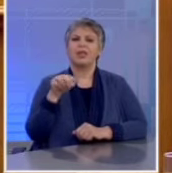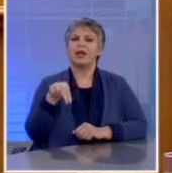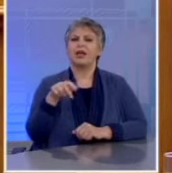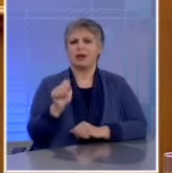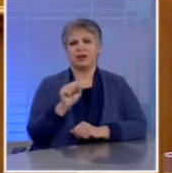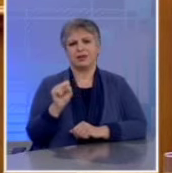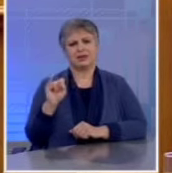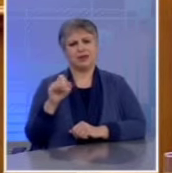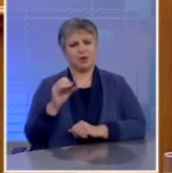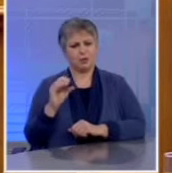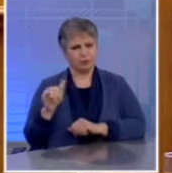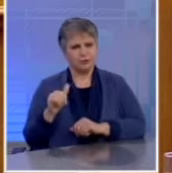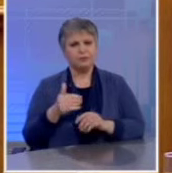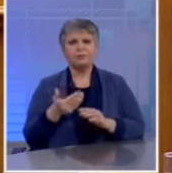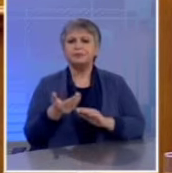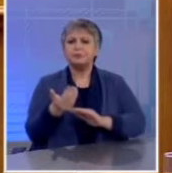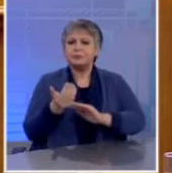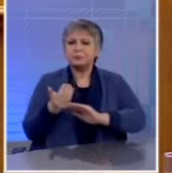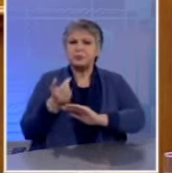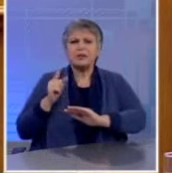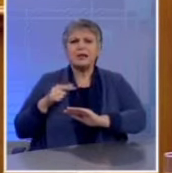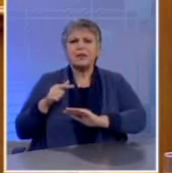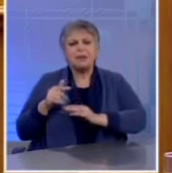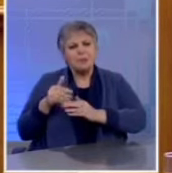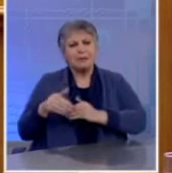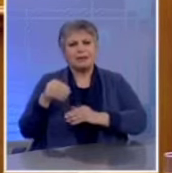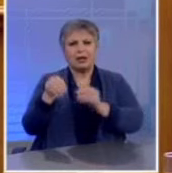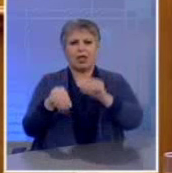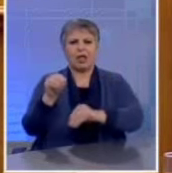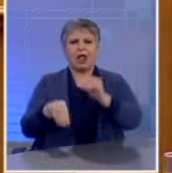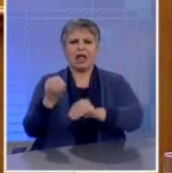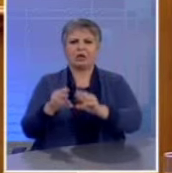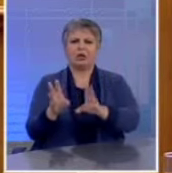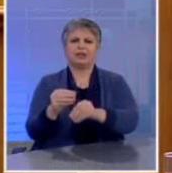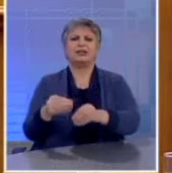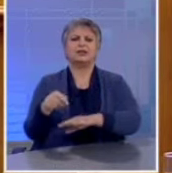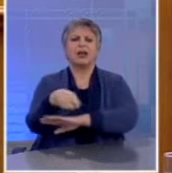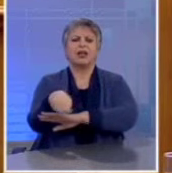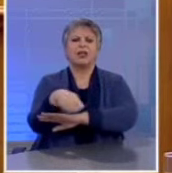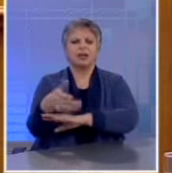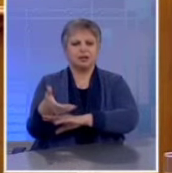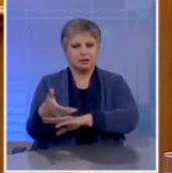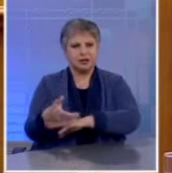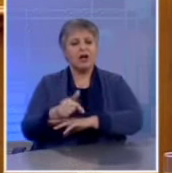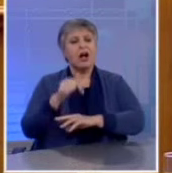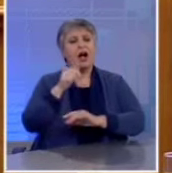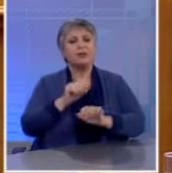τη διεξαγωγή των εκλογών στα δικαστήρια της χώρας άλλαξε το εκλογικό σύστημα για να ευνοήσει τους εκλεκτούς